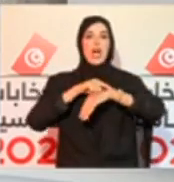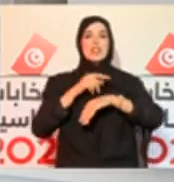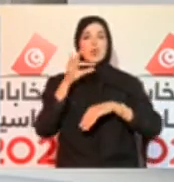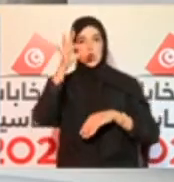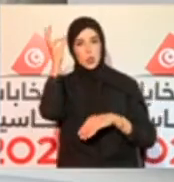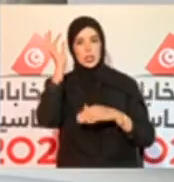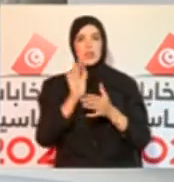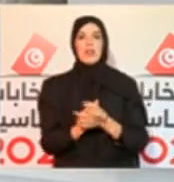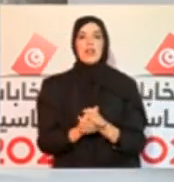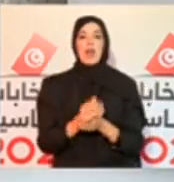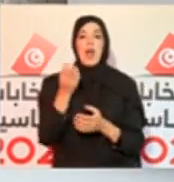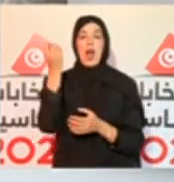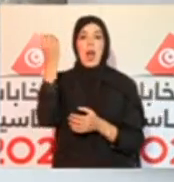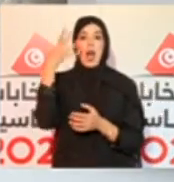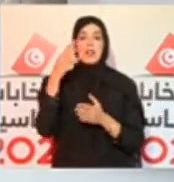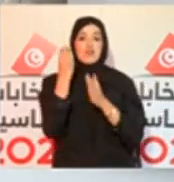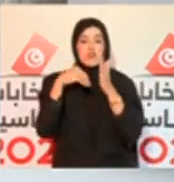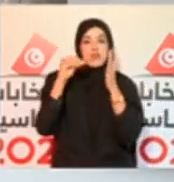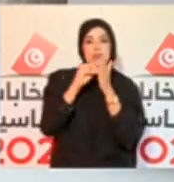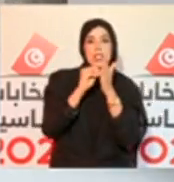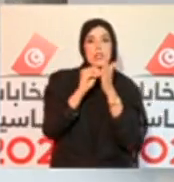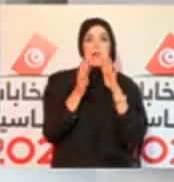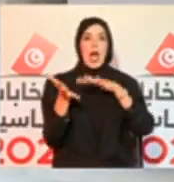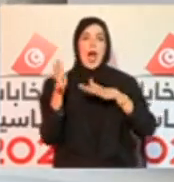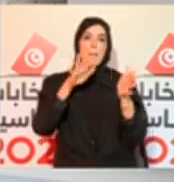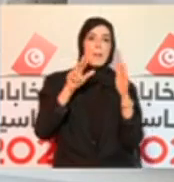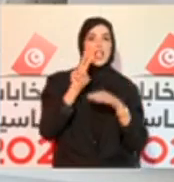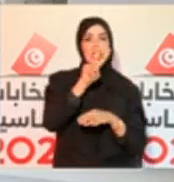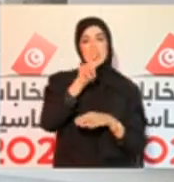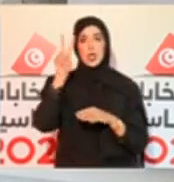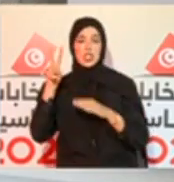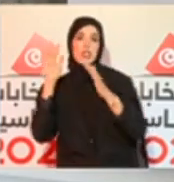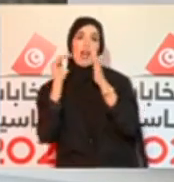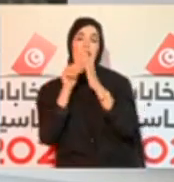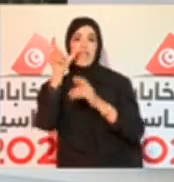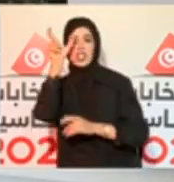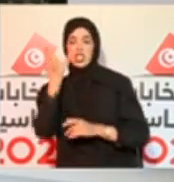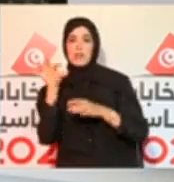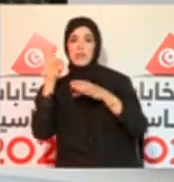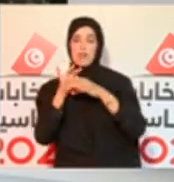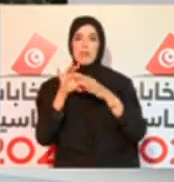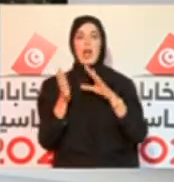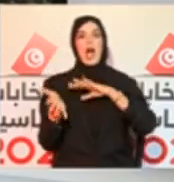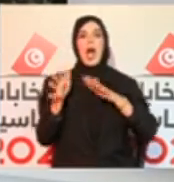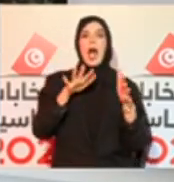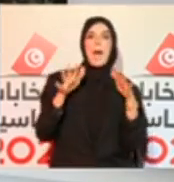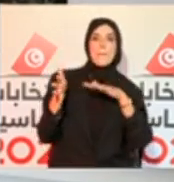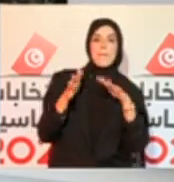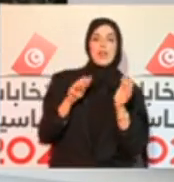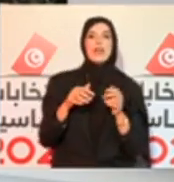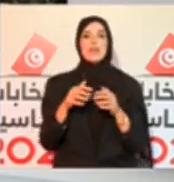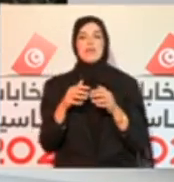ا عدد المسجلين يقارب 22 الف اغلبيه في في